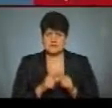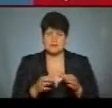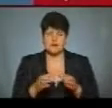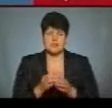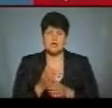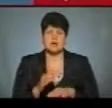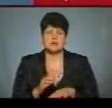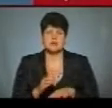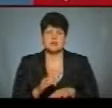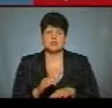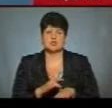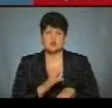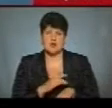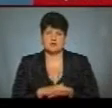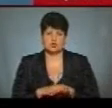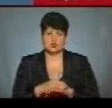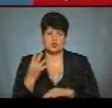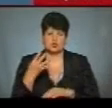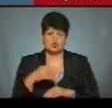Це партія «Слуга народу», яка має